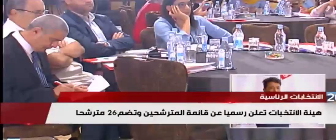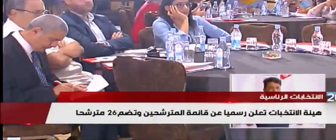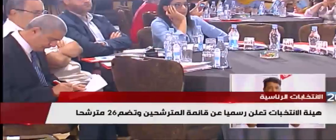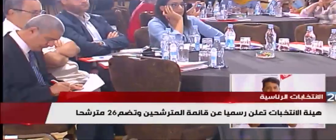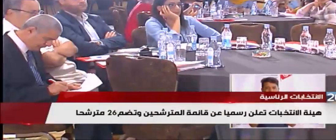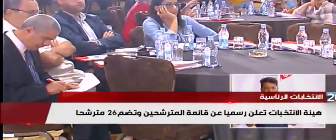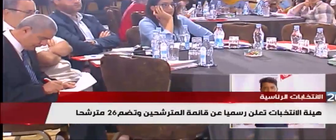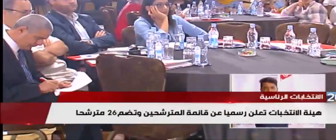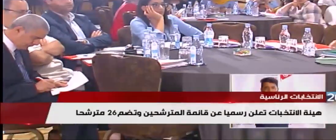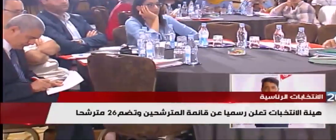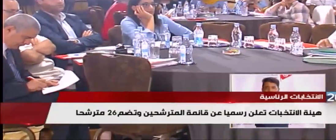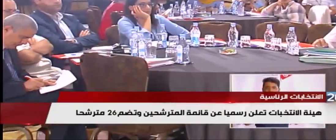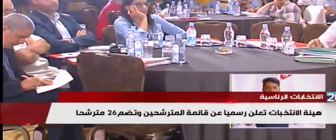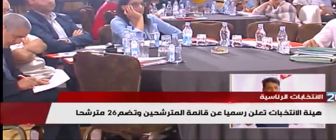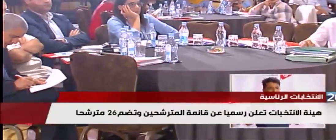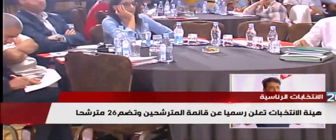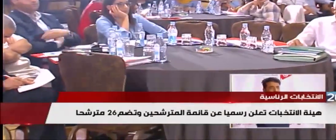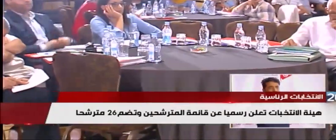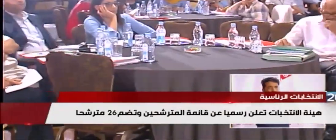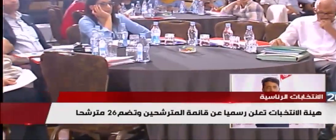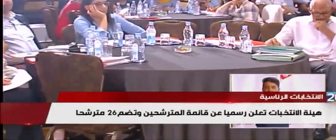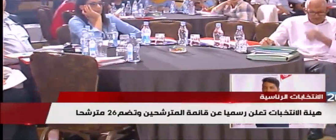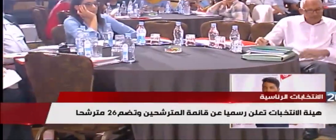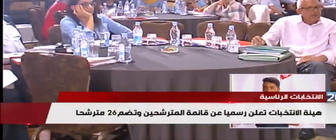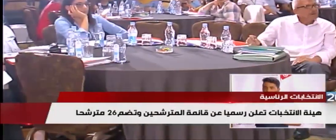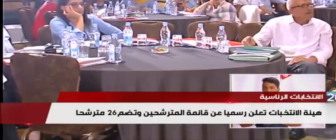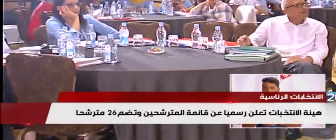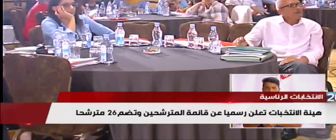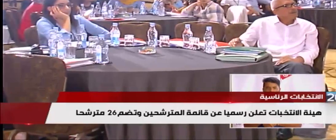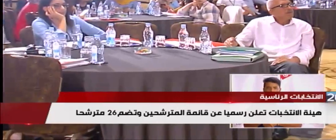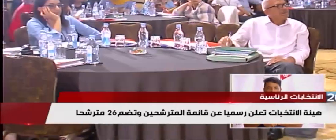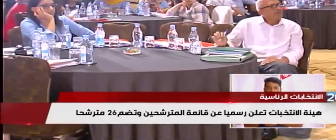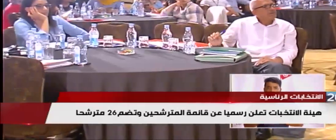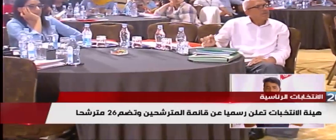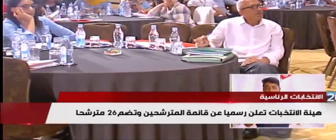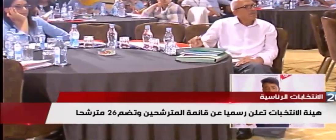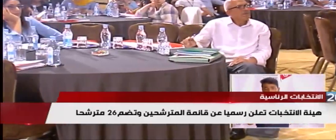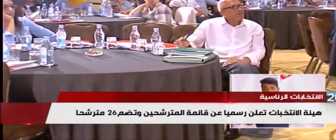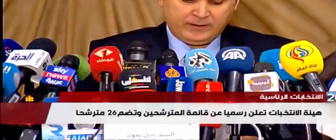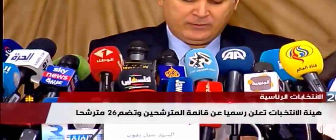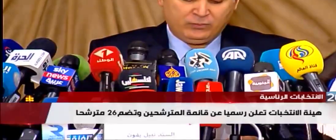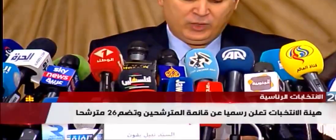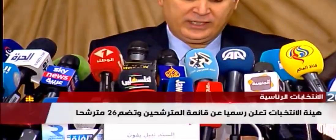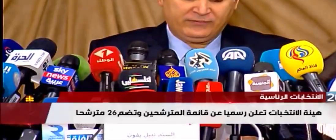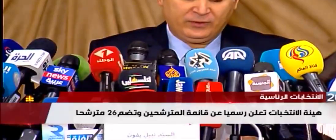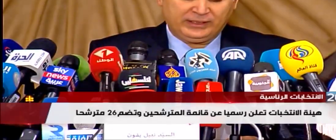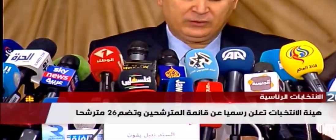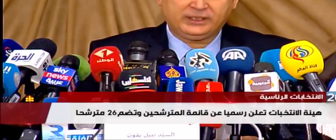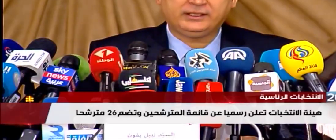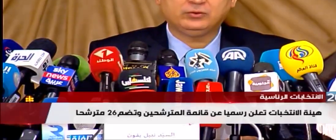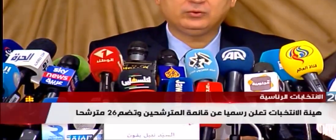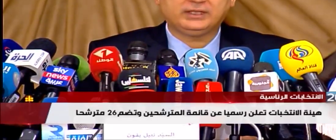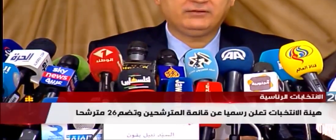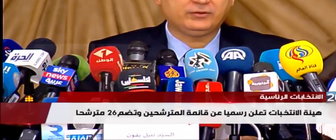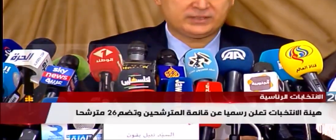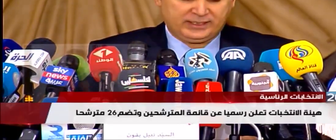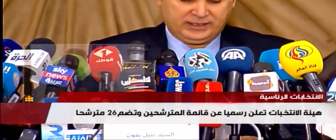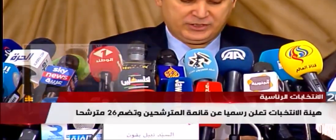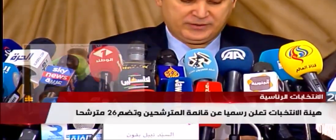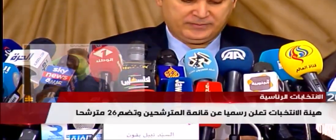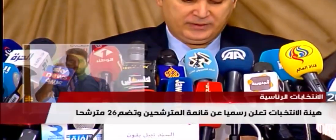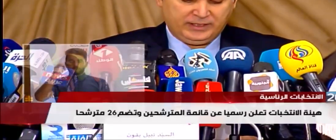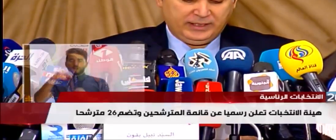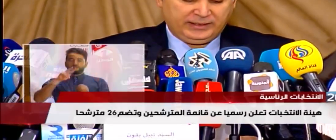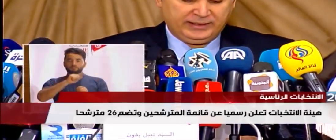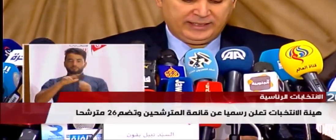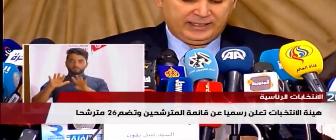الاطلاع لاستيفاء ملفات الترشحات جميع الشروط القانونيه وعلى قائمه المترشحين المقبولين اوليا للانتخابات الرئاسيه